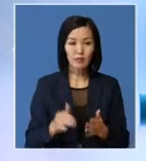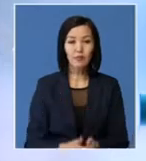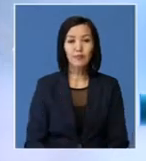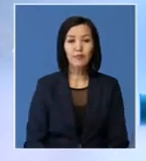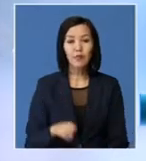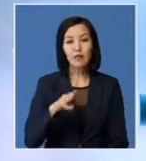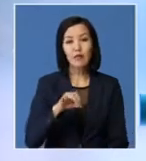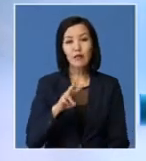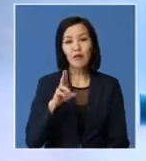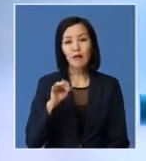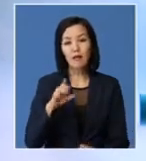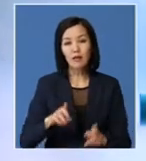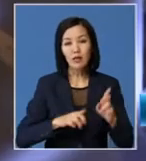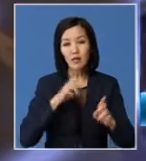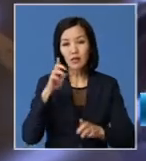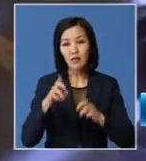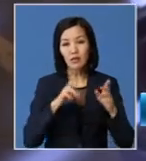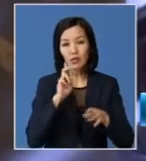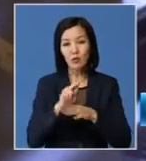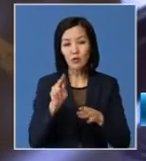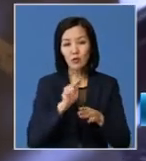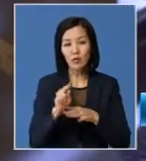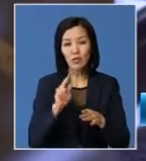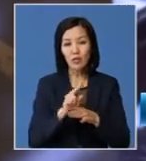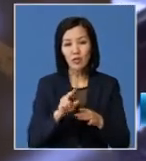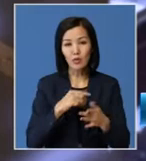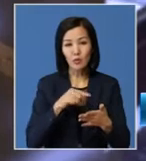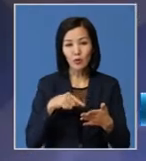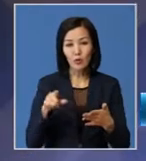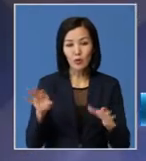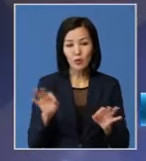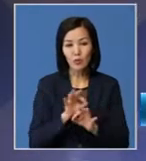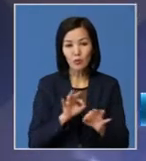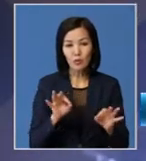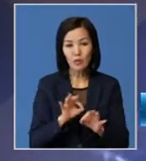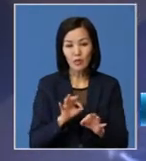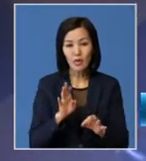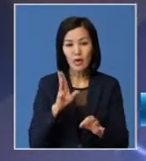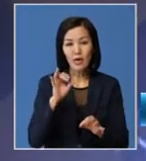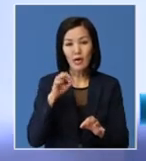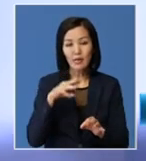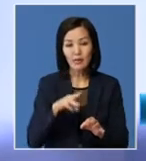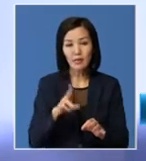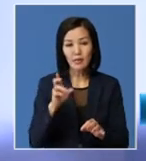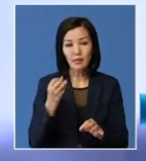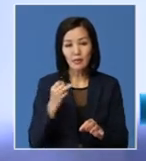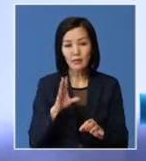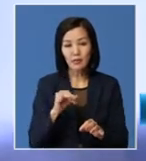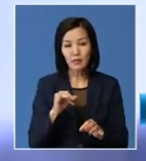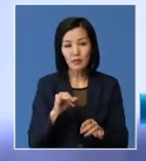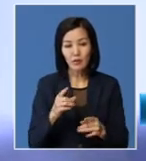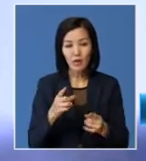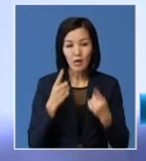Талғат Мұсабаевты ғарышқа өлеткен, күйперісі Нұрғисаған нұрын құйған, Әсет Бейсеуов, Османхан Әубәкір, Абдолла Қарсақбаев сияқты кесек